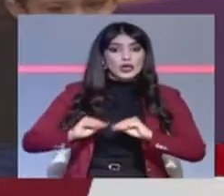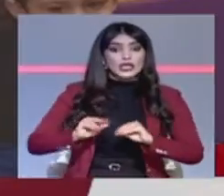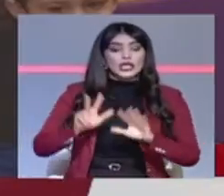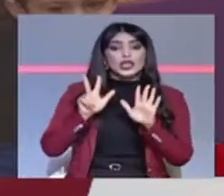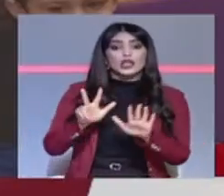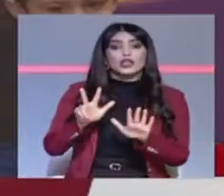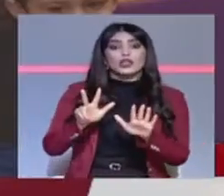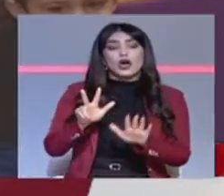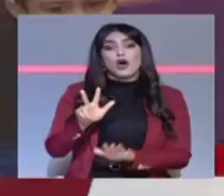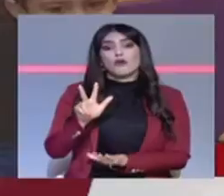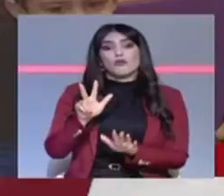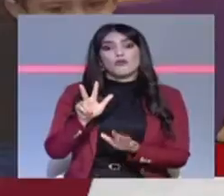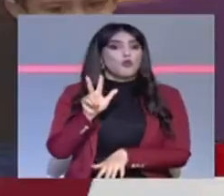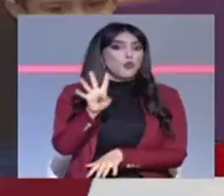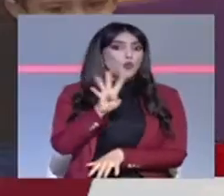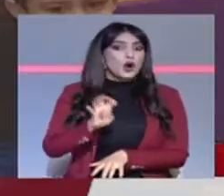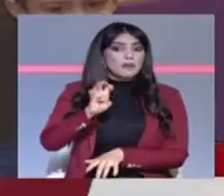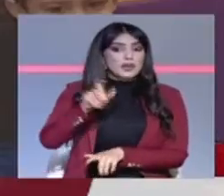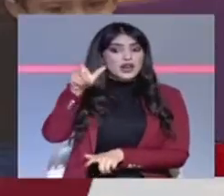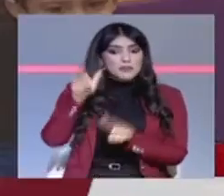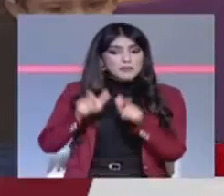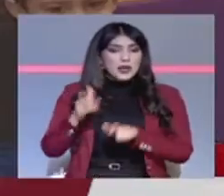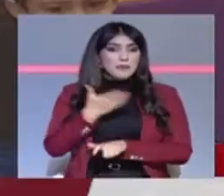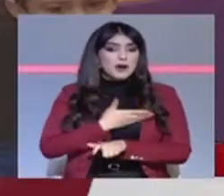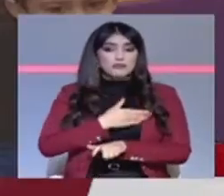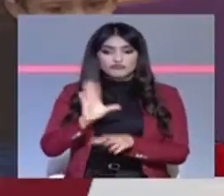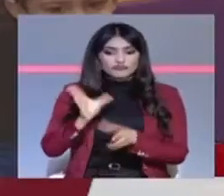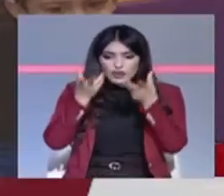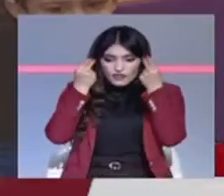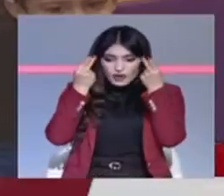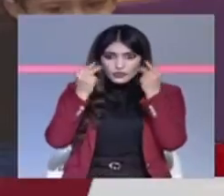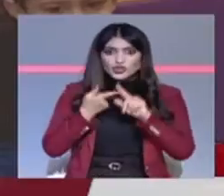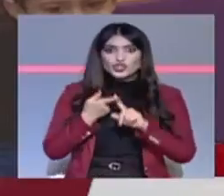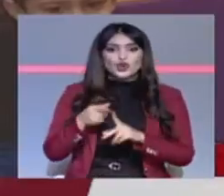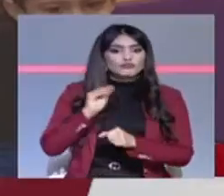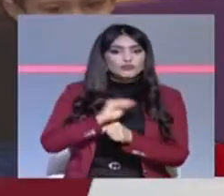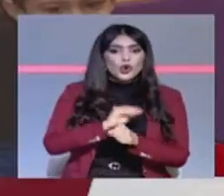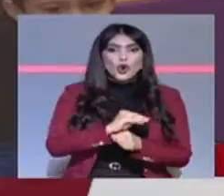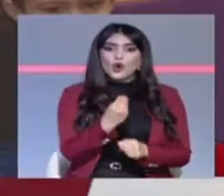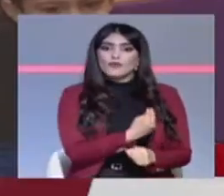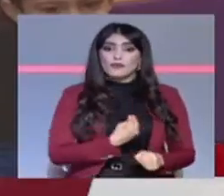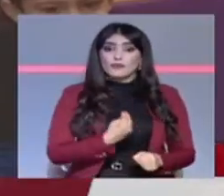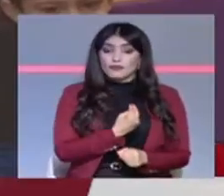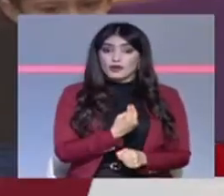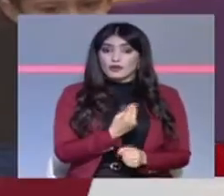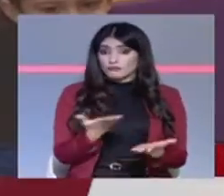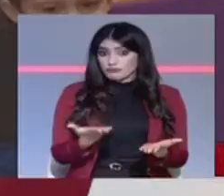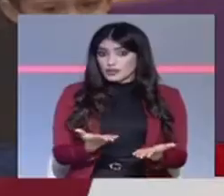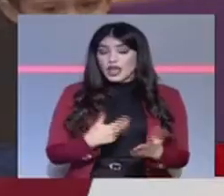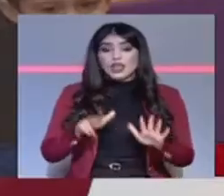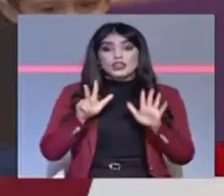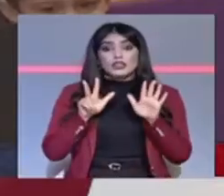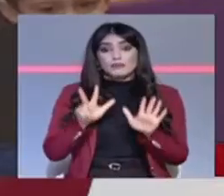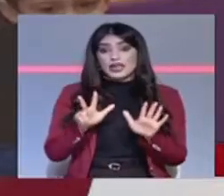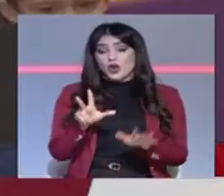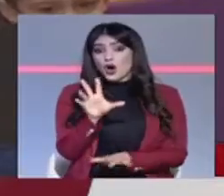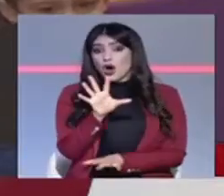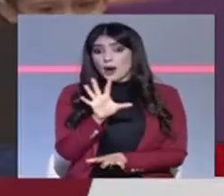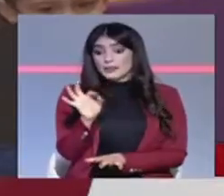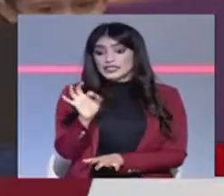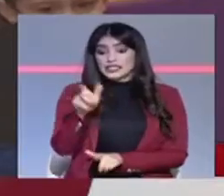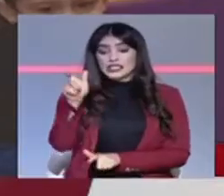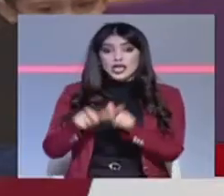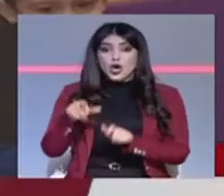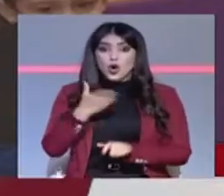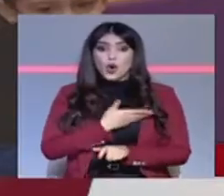بالاولياء ما هو مش مقتنعين ما عندهمش الوعي باهميه الطفوله مبكره عندنا ثمانيه وخمسين بالمائه من اولياء المستجوبين ما